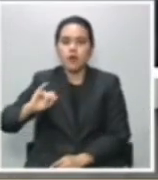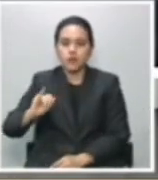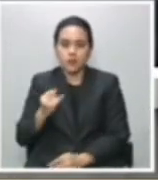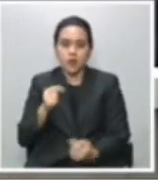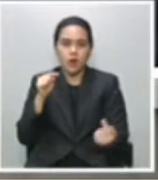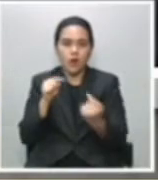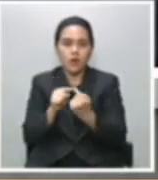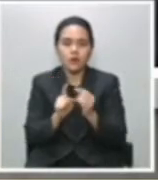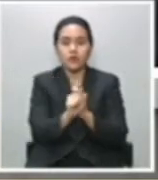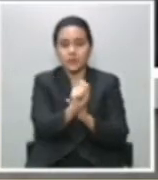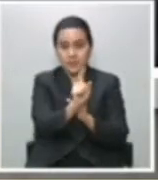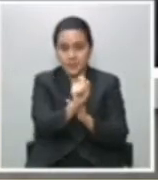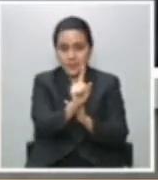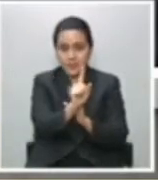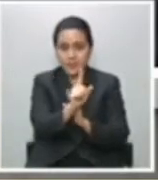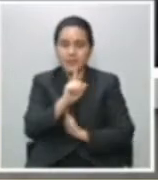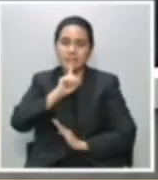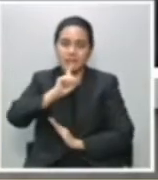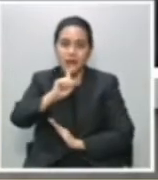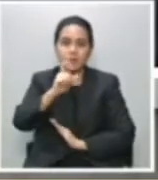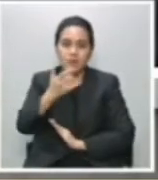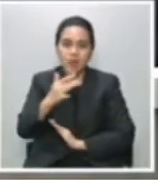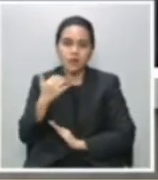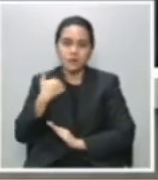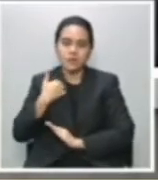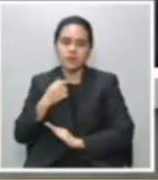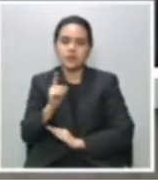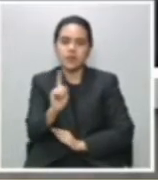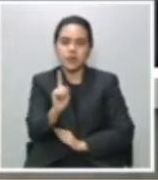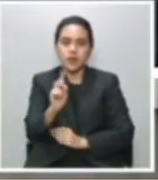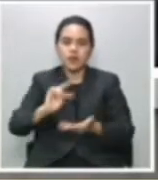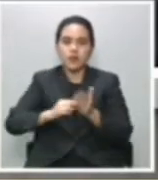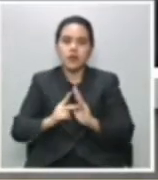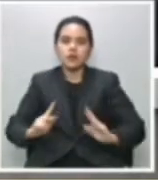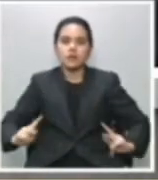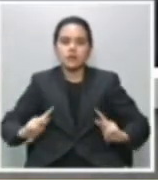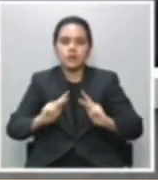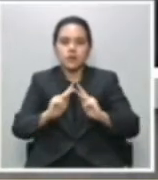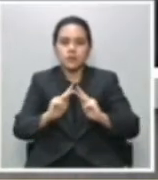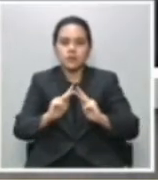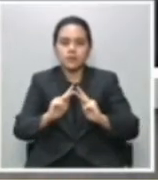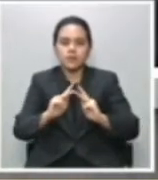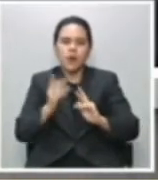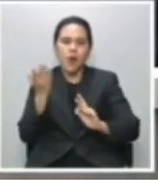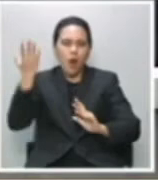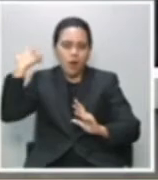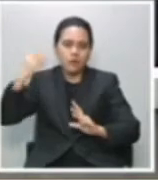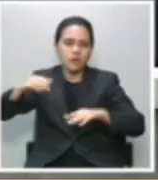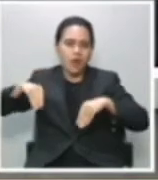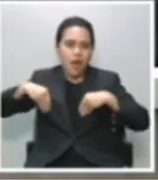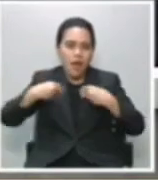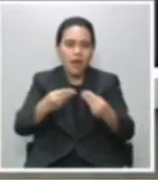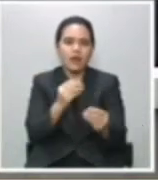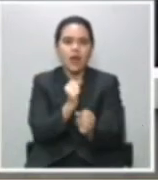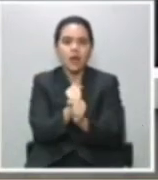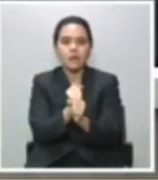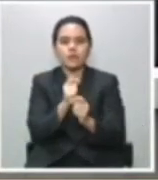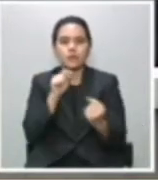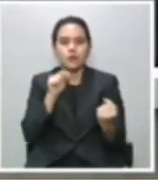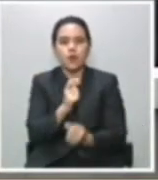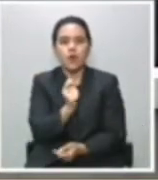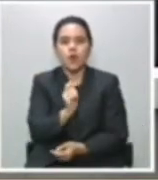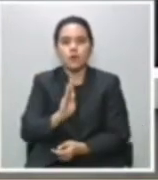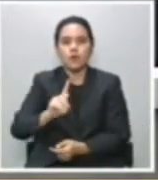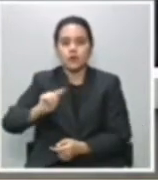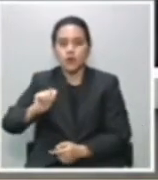ล้วผลปรากฏว่าเป็นการถ่ายโอนให้กับอบต.หรือองค์การบริหารส่วนท้องถิ่น